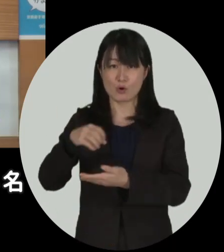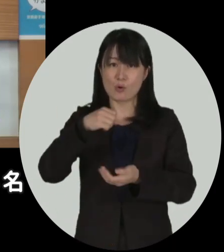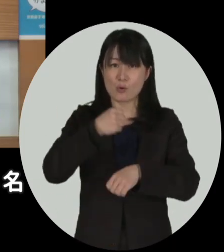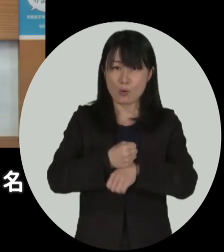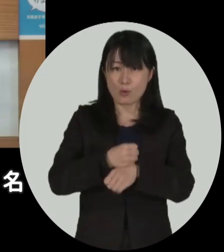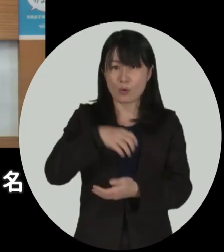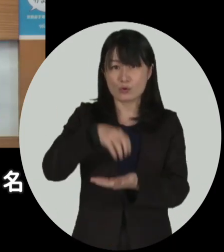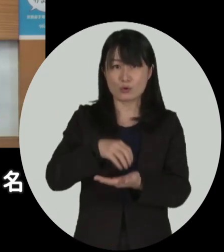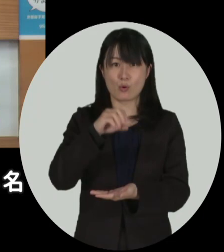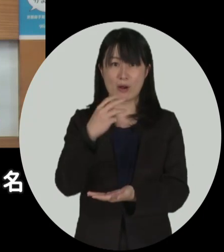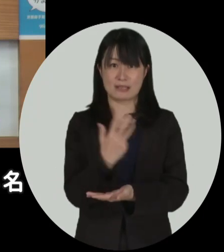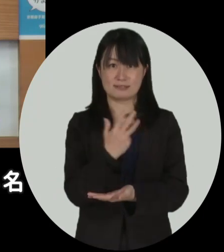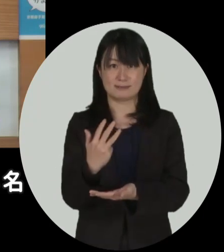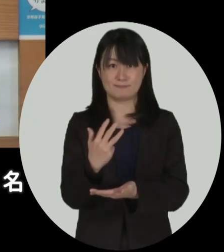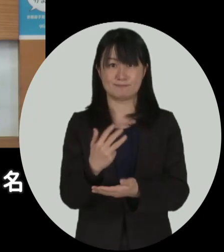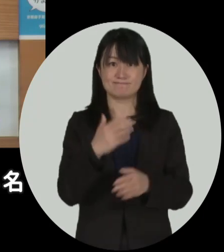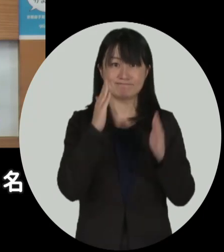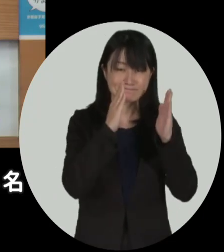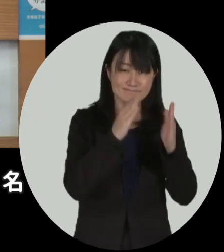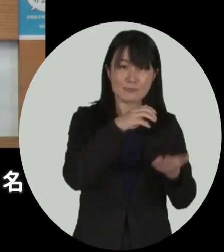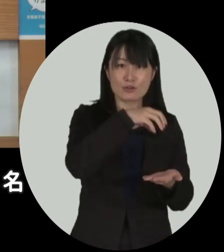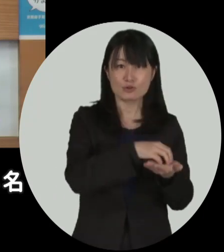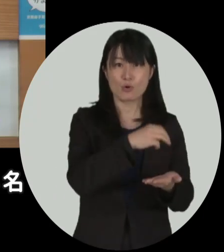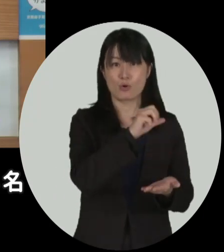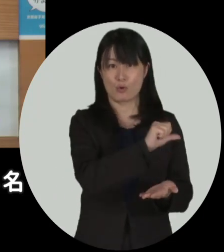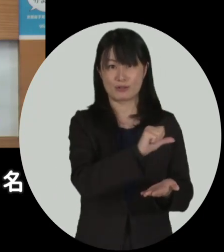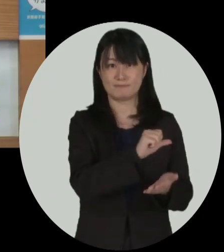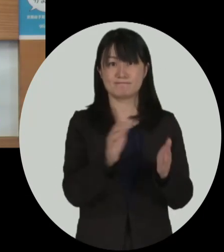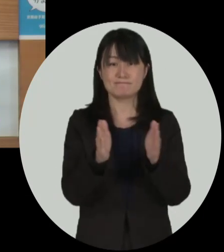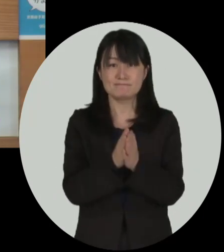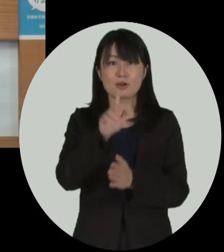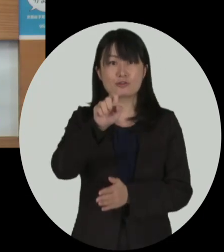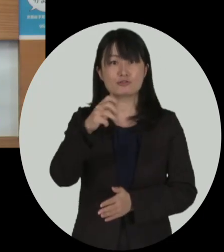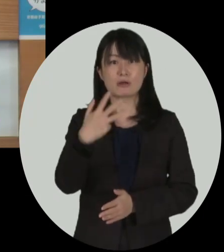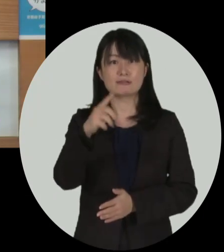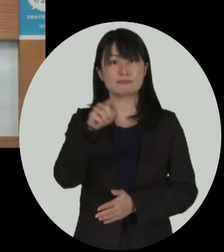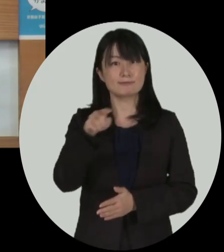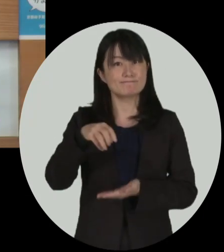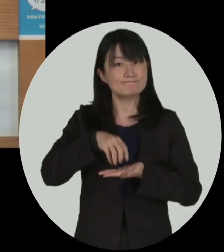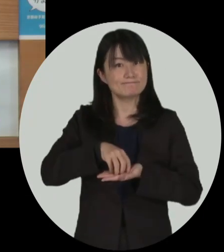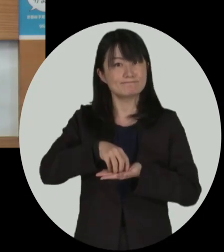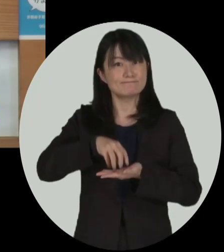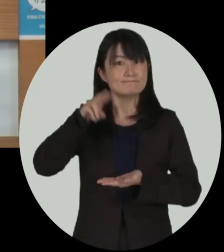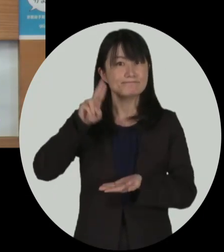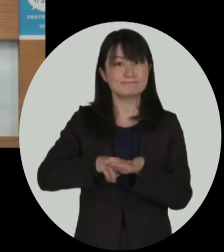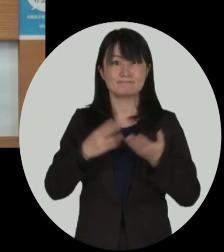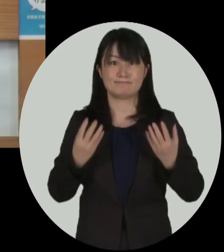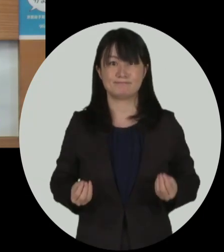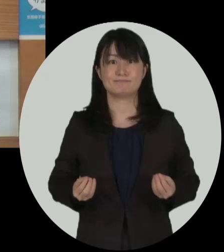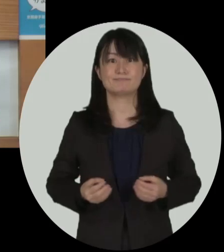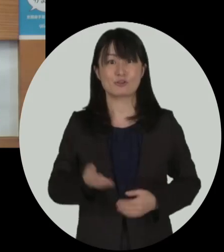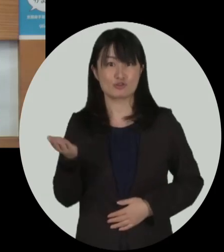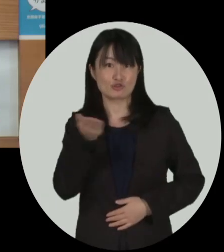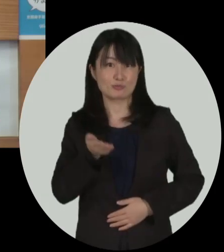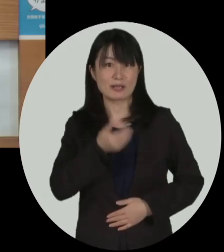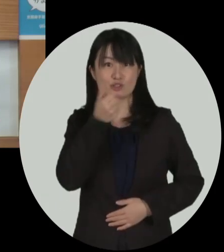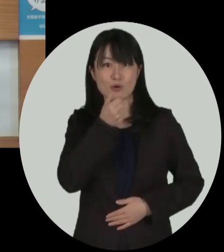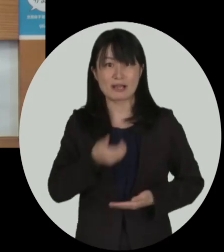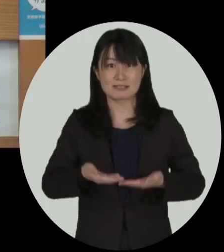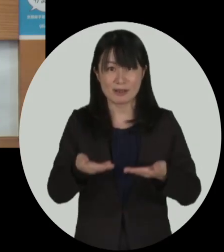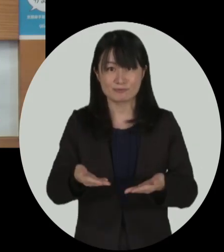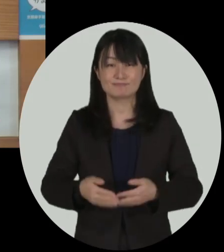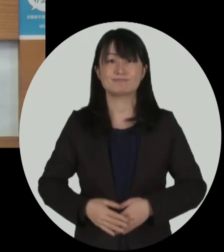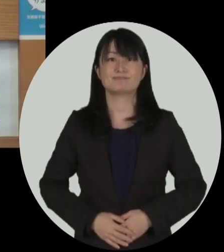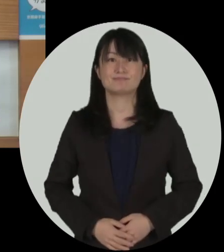奨励賞5名、計18名の方々への受賞を決定をさせていただきました。順次ご紹介をさせていただきます